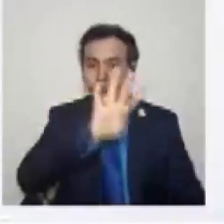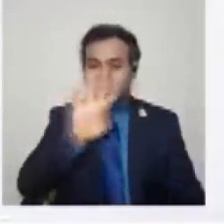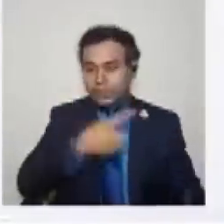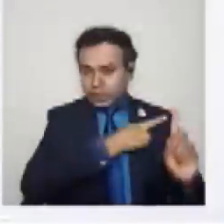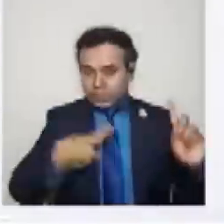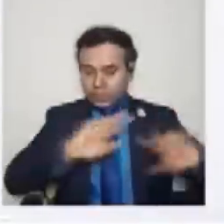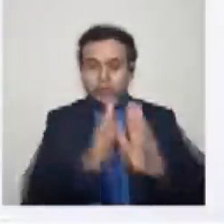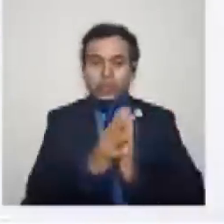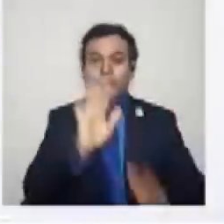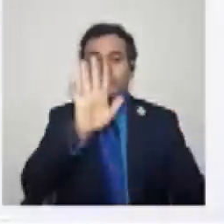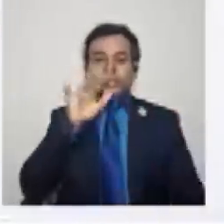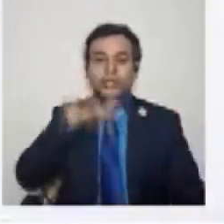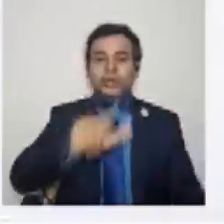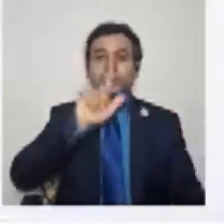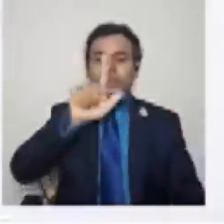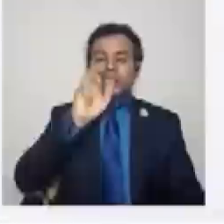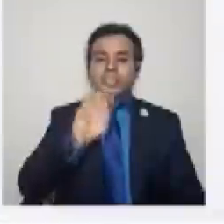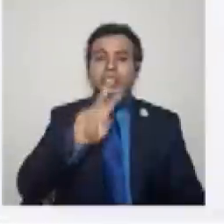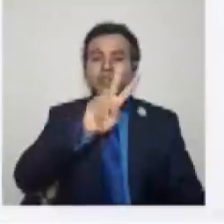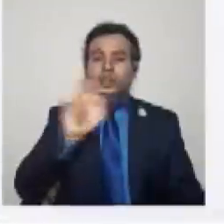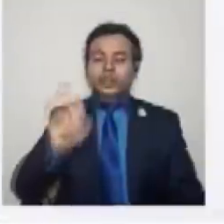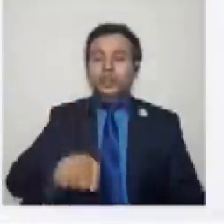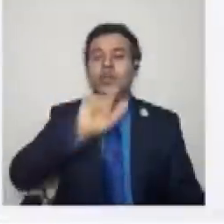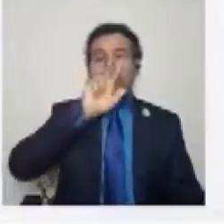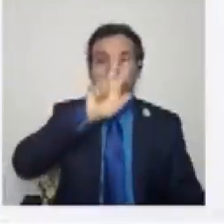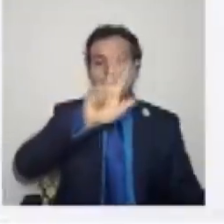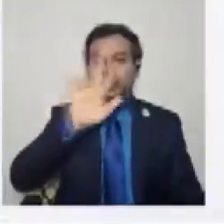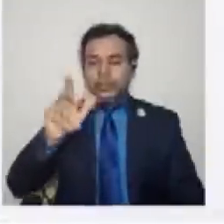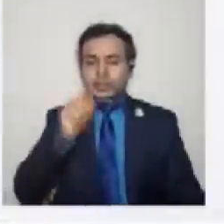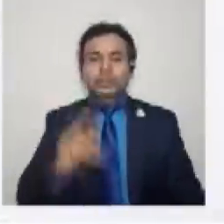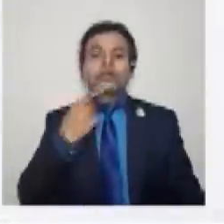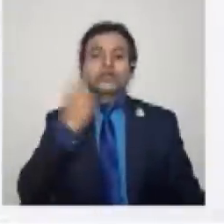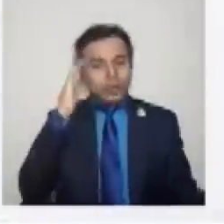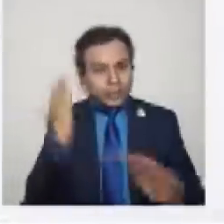দক্ষিণ পূর্ব এশিয়া 24 ঘন্টা শনাক্ত হয়েছে 19,244 জন, এ পর্যন্ত শনাক্ত